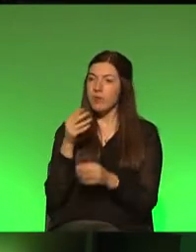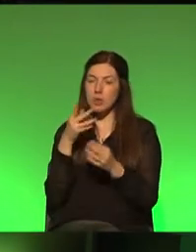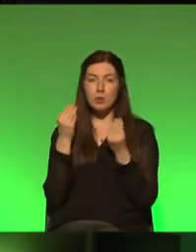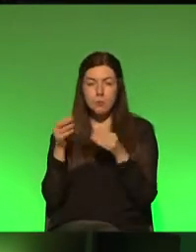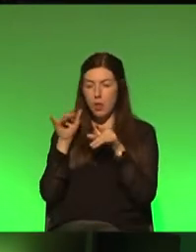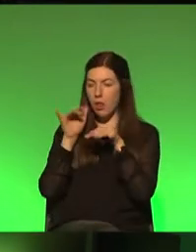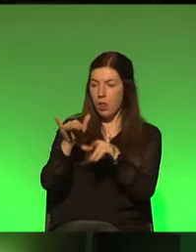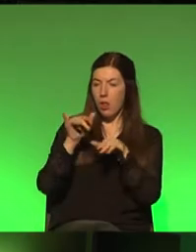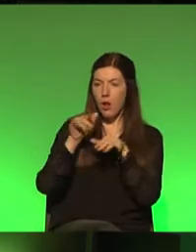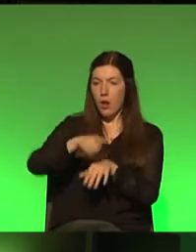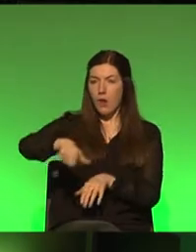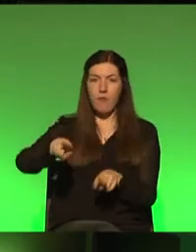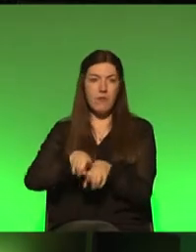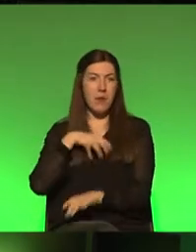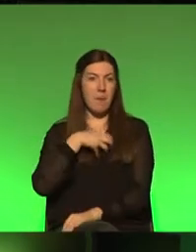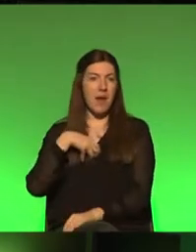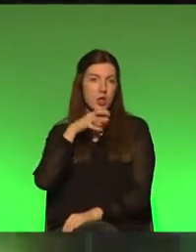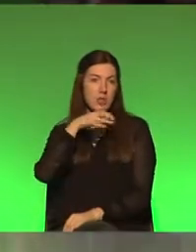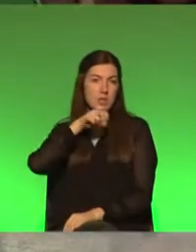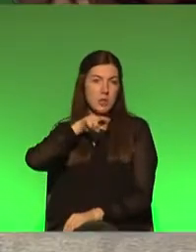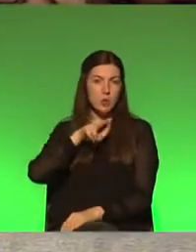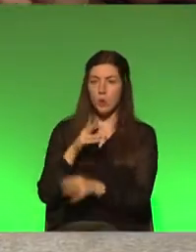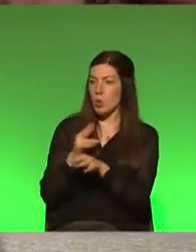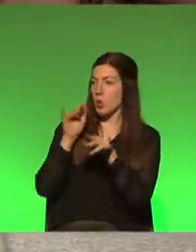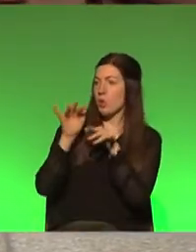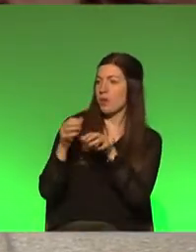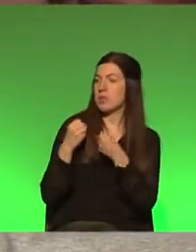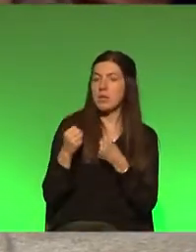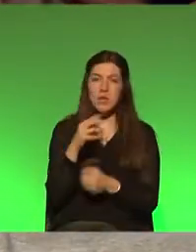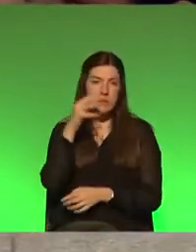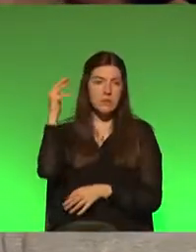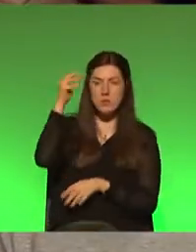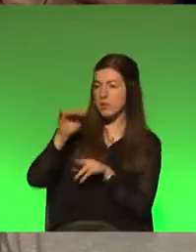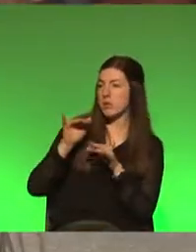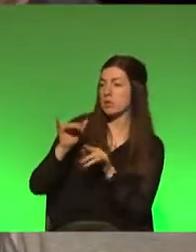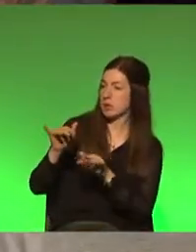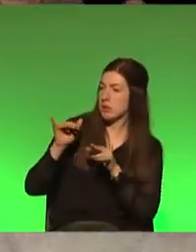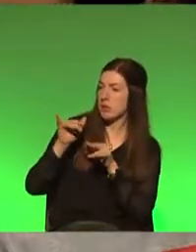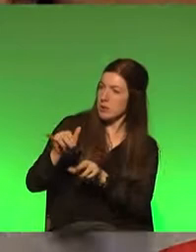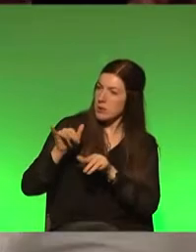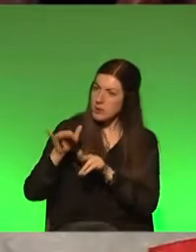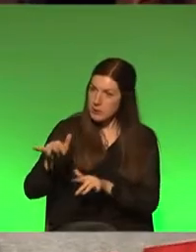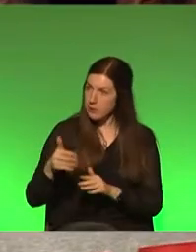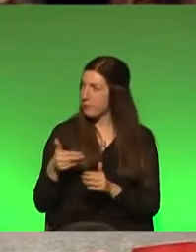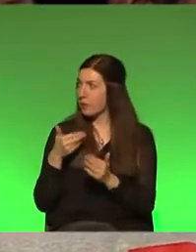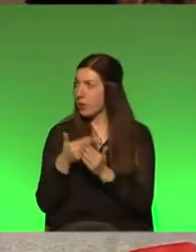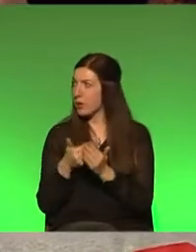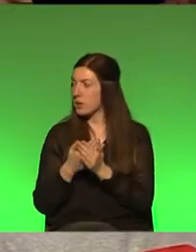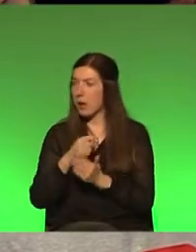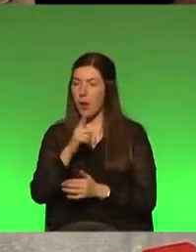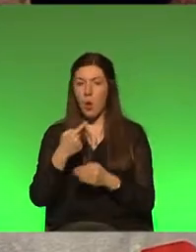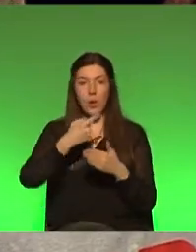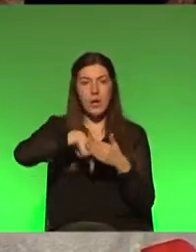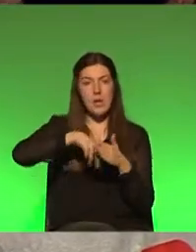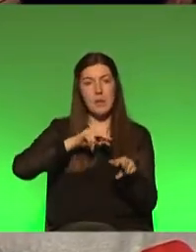Stile der bayerischen CSU, um ihre Sicherheitsfantasien endlich durchsetzen zu können. Und so hat auch Innenminister Herbert Reul,